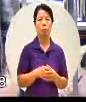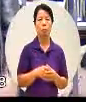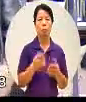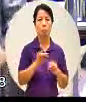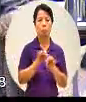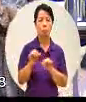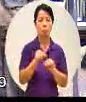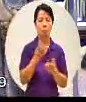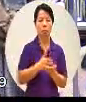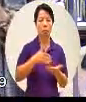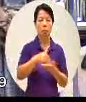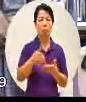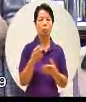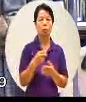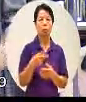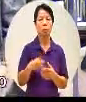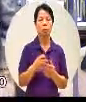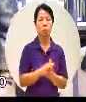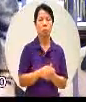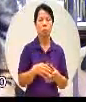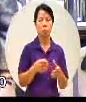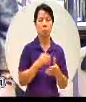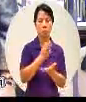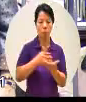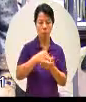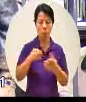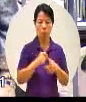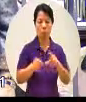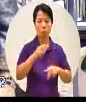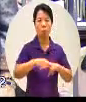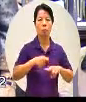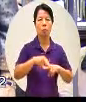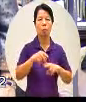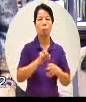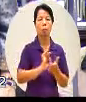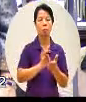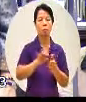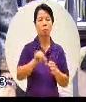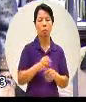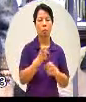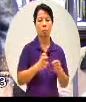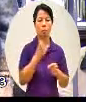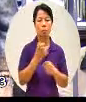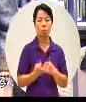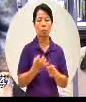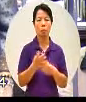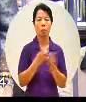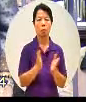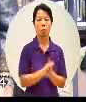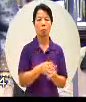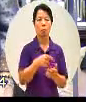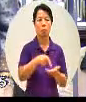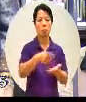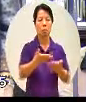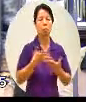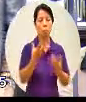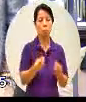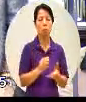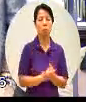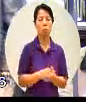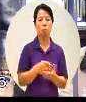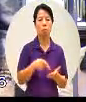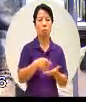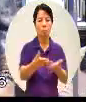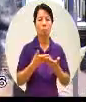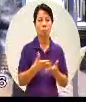土地重划化为公共设施的用地啊，结果30-40年啊，拢无征收，啊，要征